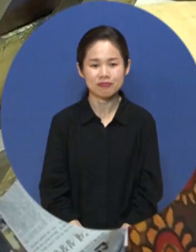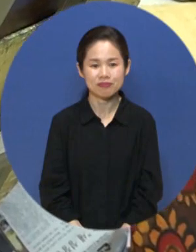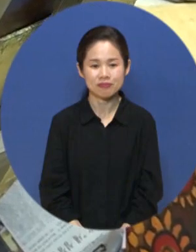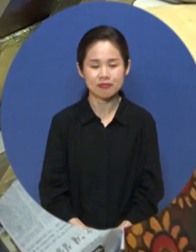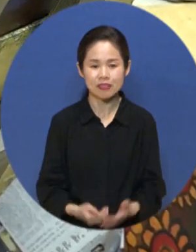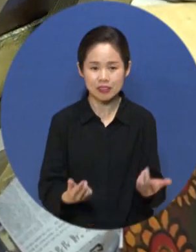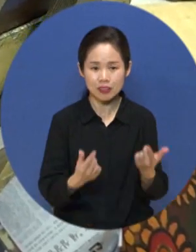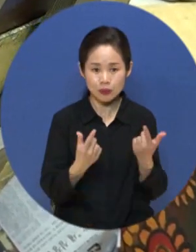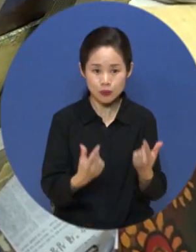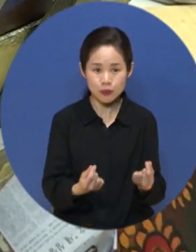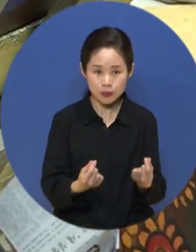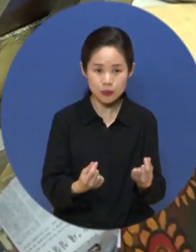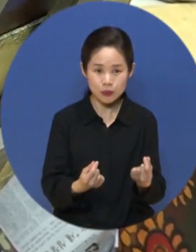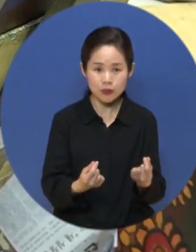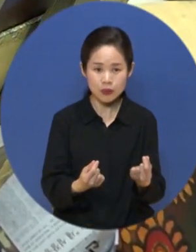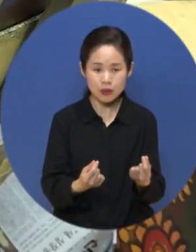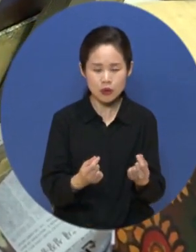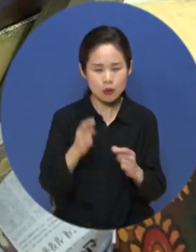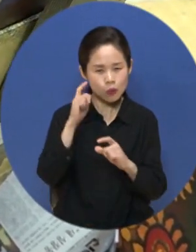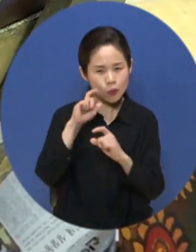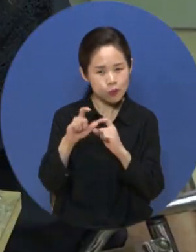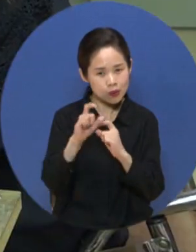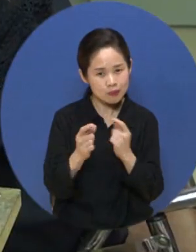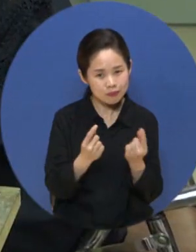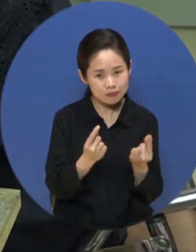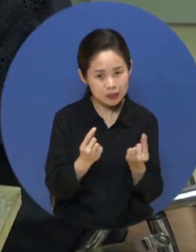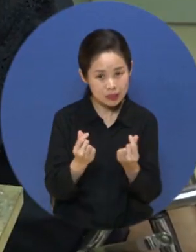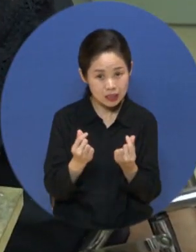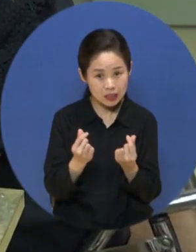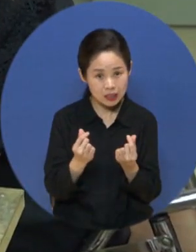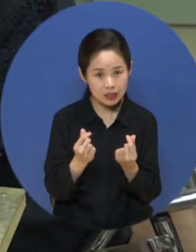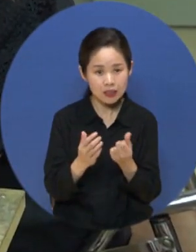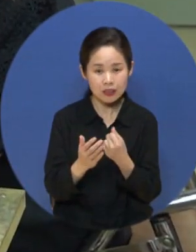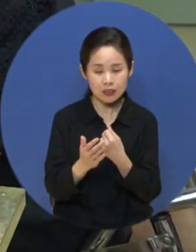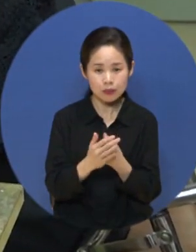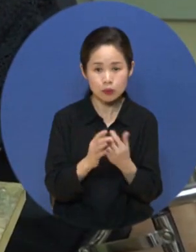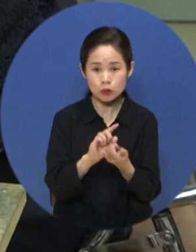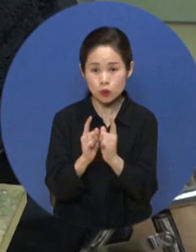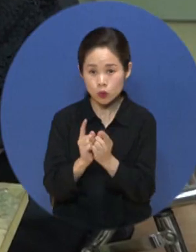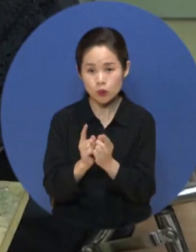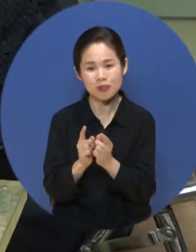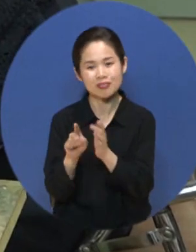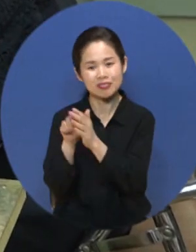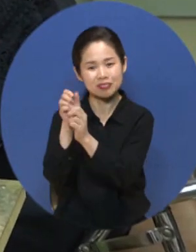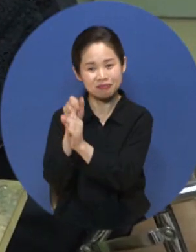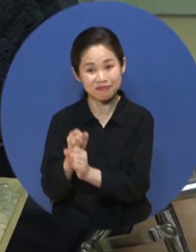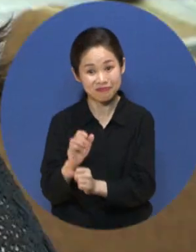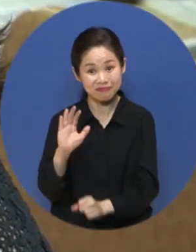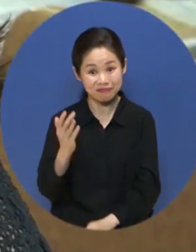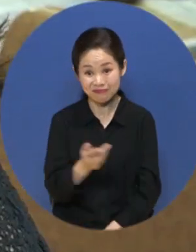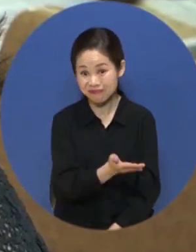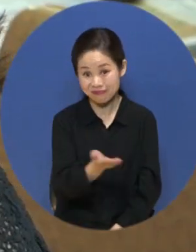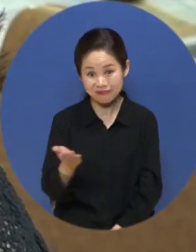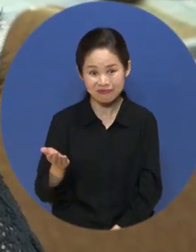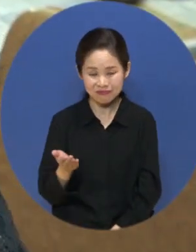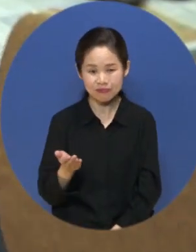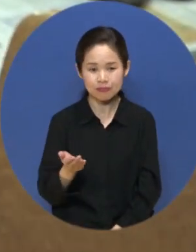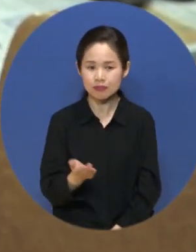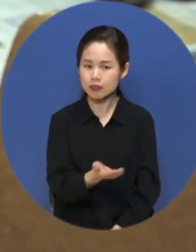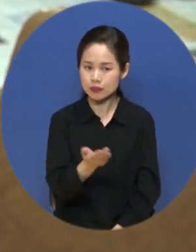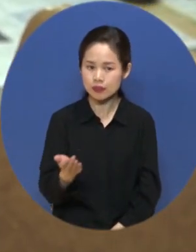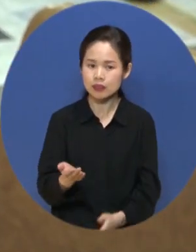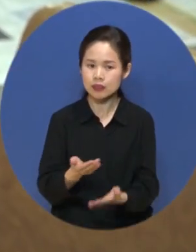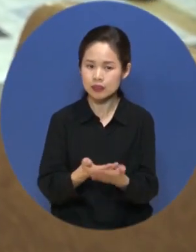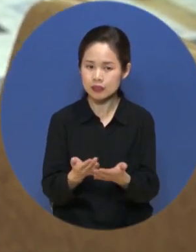같은 일을 하고 서로 비슷한 고민을 가지고 있기에 더욱 의지가 되는 사람들. 그들에게 그림은